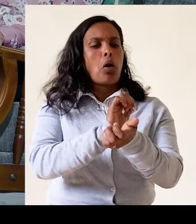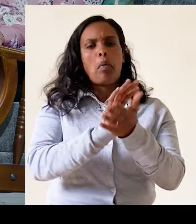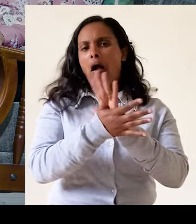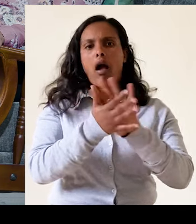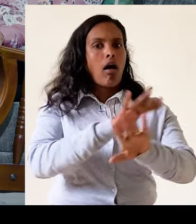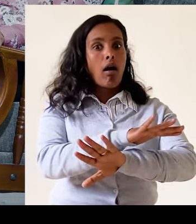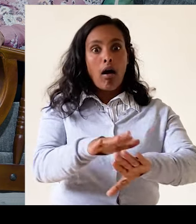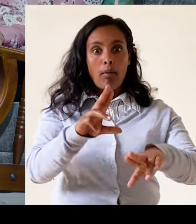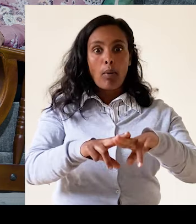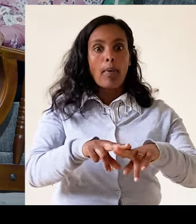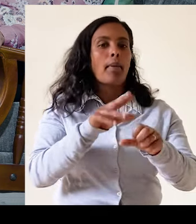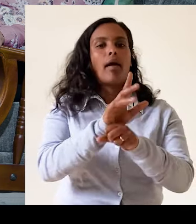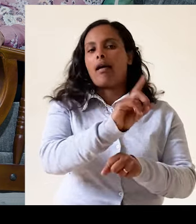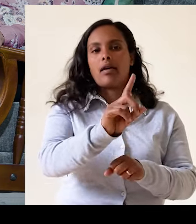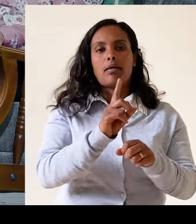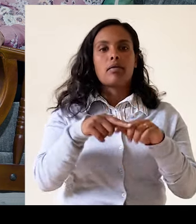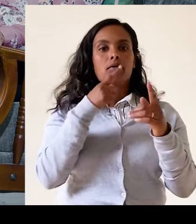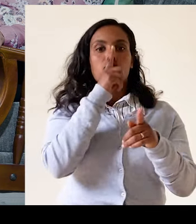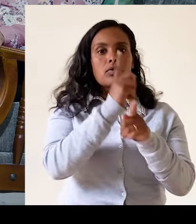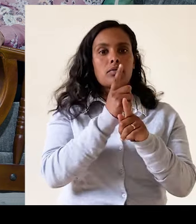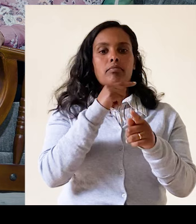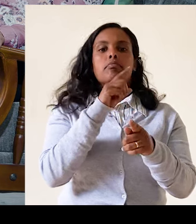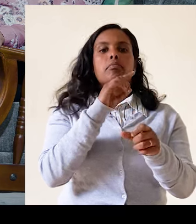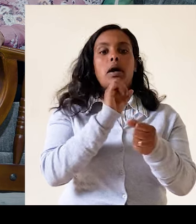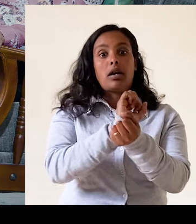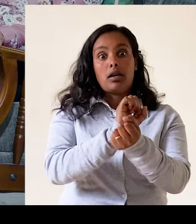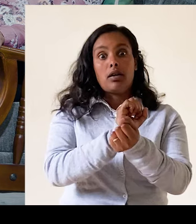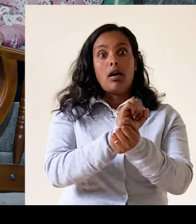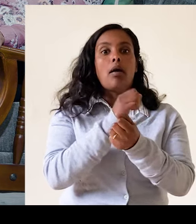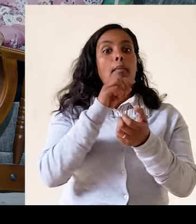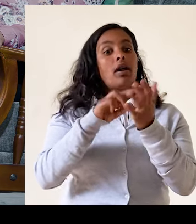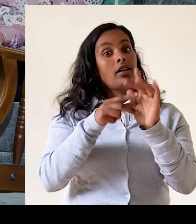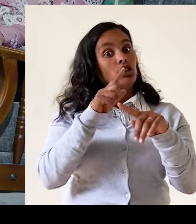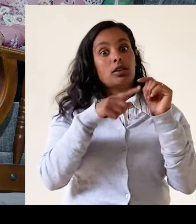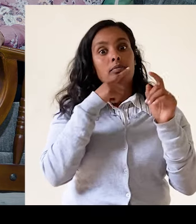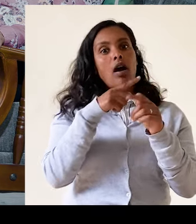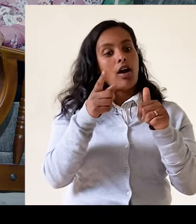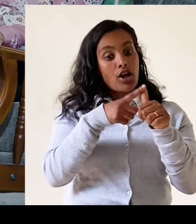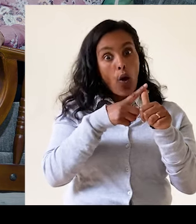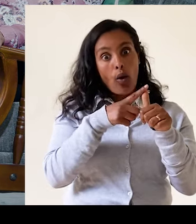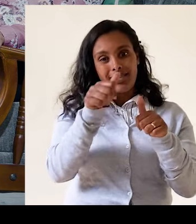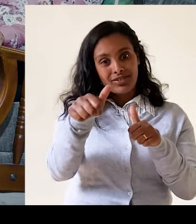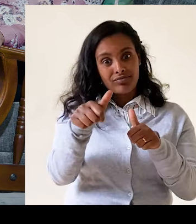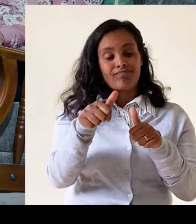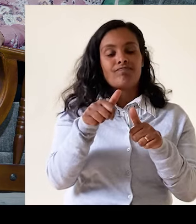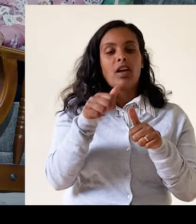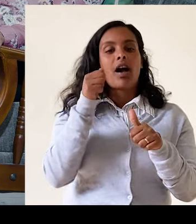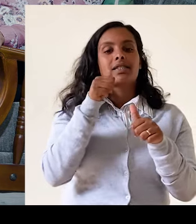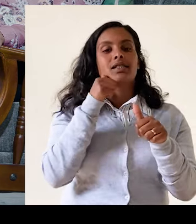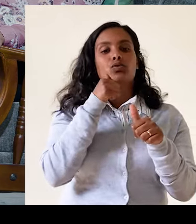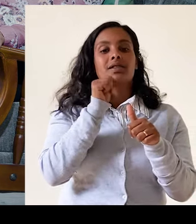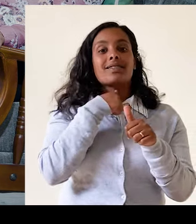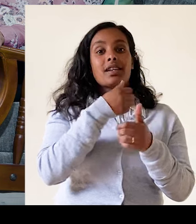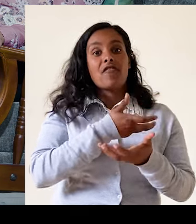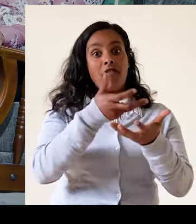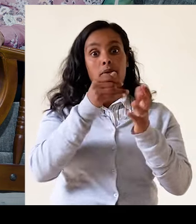ብሎ ቁጭ ማለት በቂ አይደለም። ኢንፋክት ታስሯልም ማለት አንችልም። ኢነሴንስ አንደኛው አሲዱን